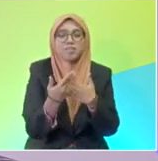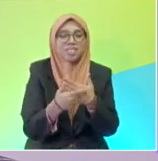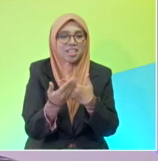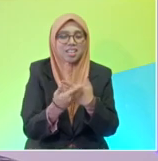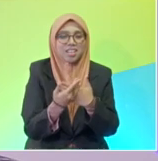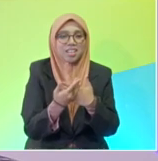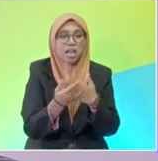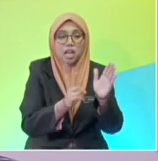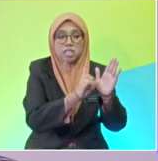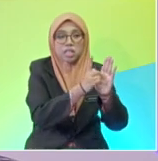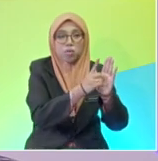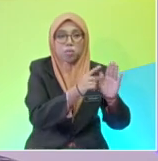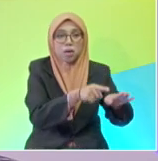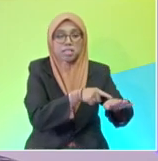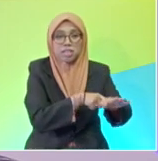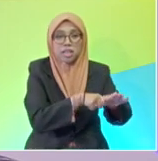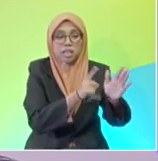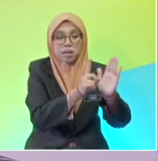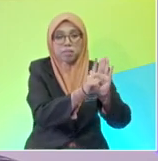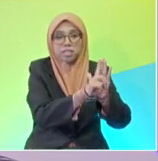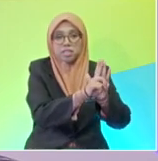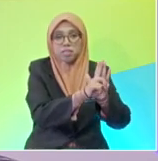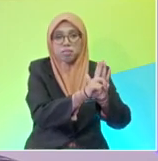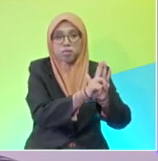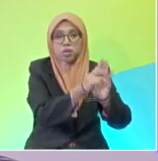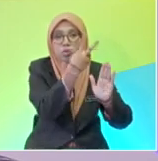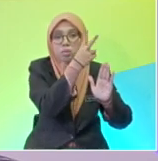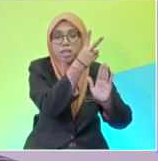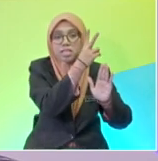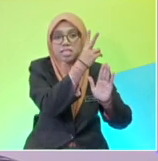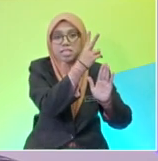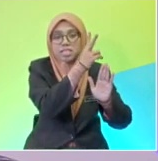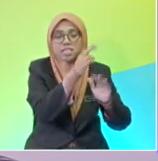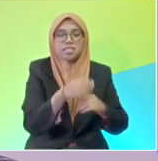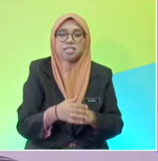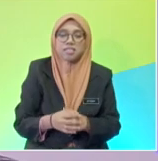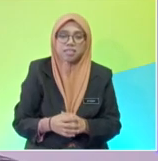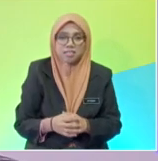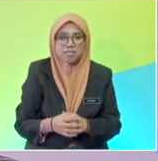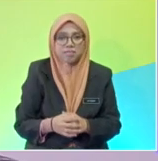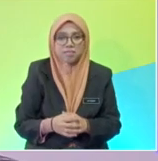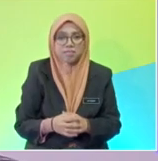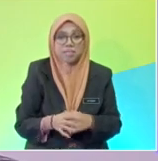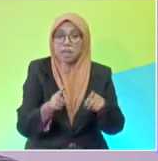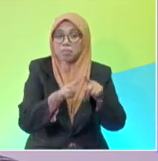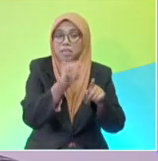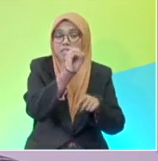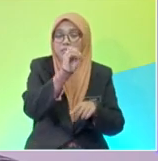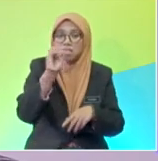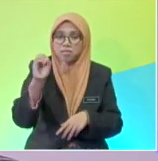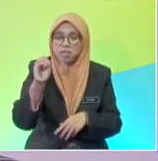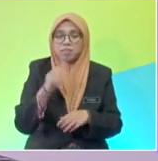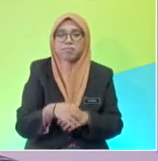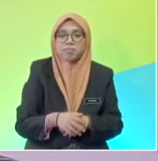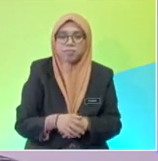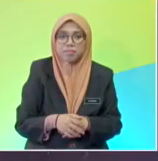Mestilah jarum panjang dia dekat nombor 12. Sebab dia sifar-sifar, jadi dia dekat nombor